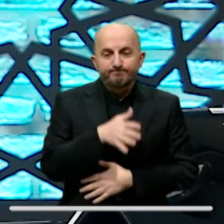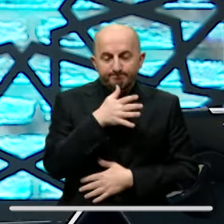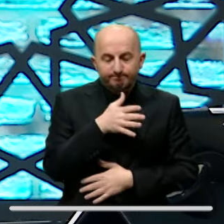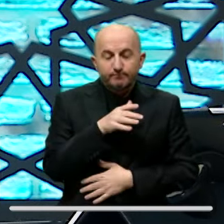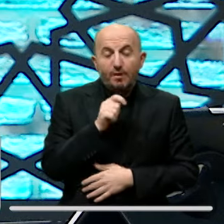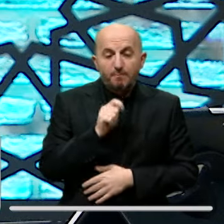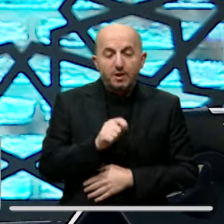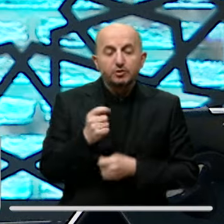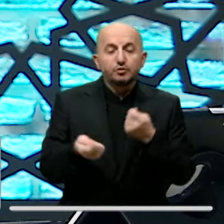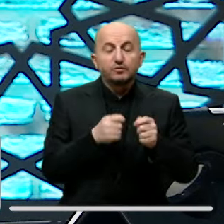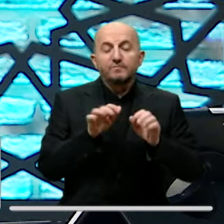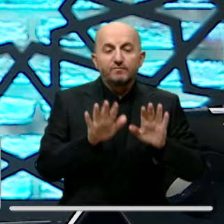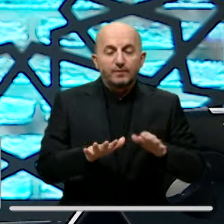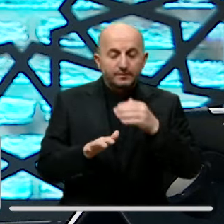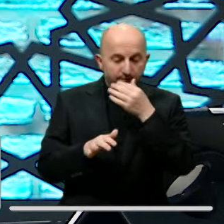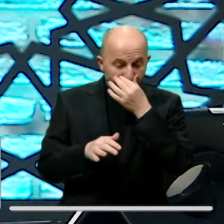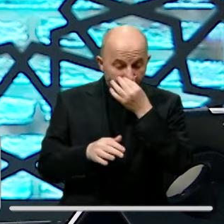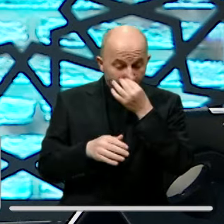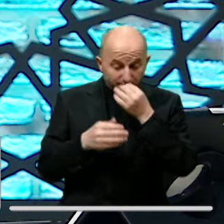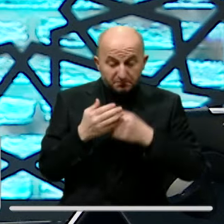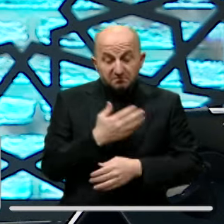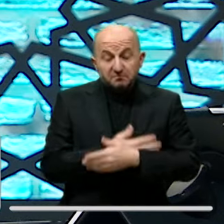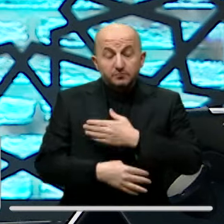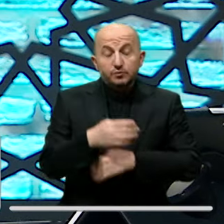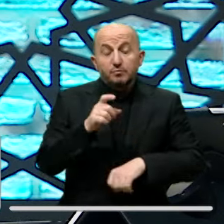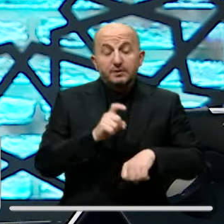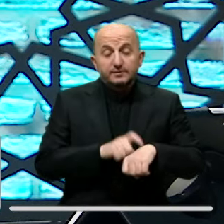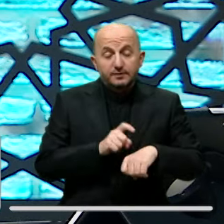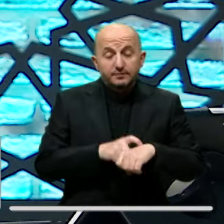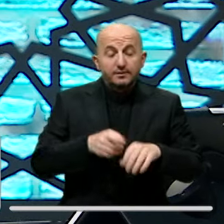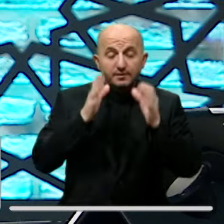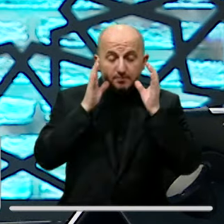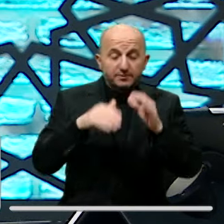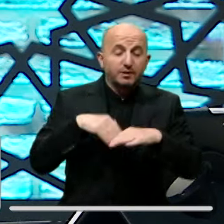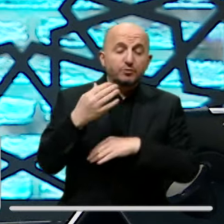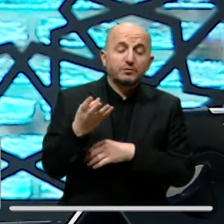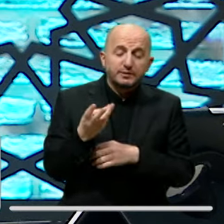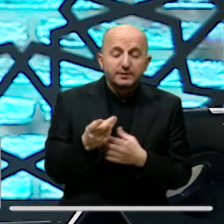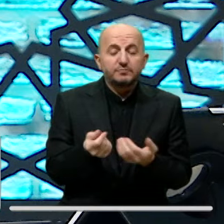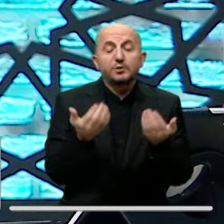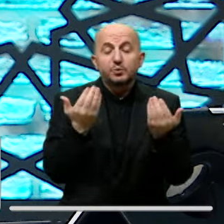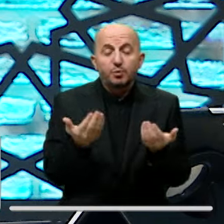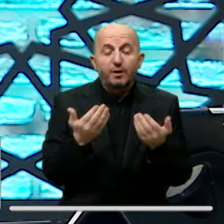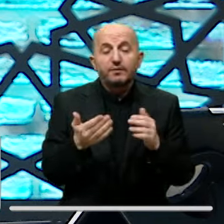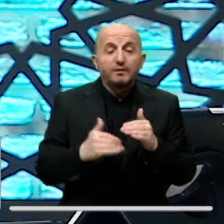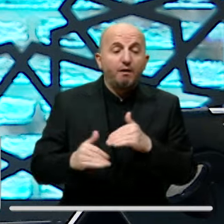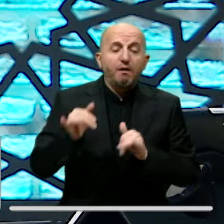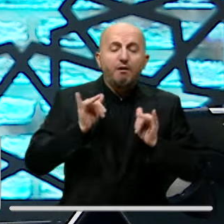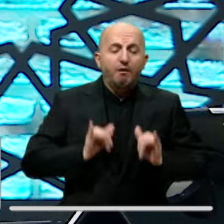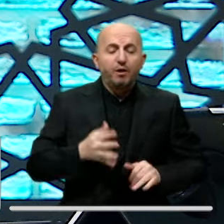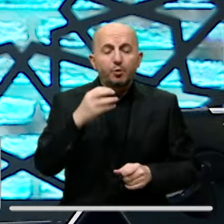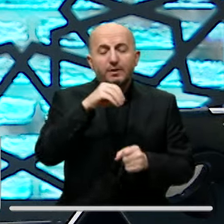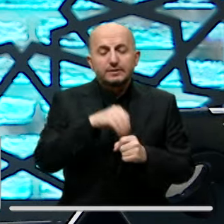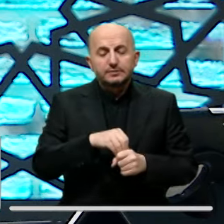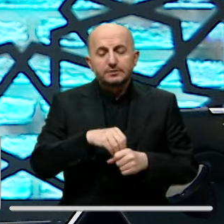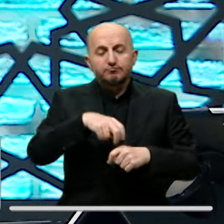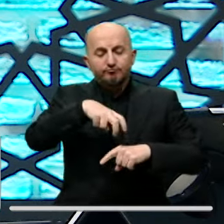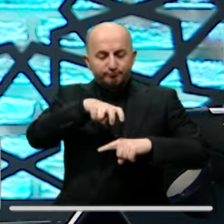yapmaya çalışıyorum. Fakat yorulduğum esnada namazdan sonra tesbihat ve dua kısmında daha rahat olabilmek için